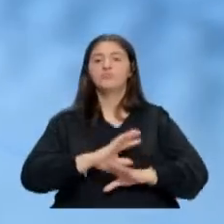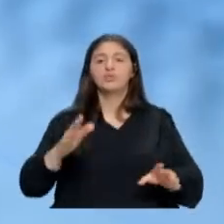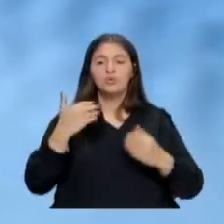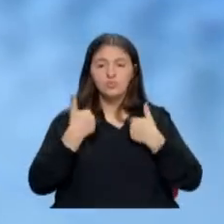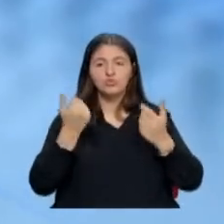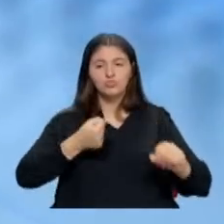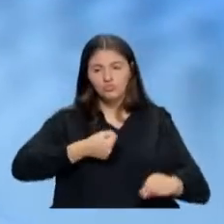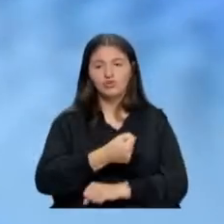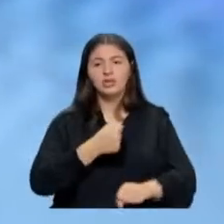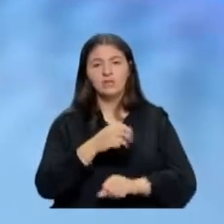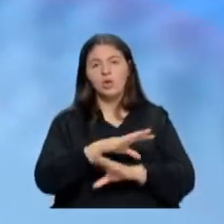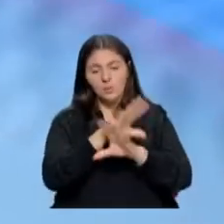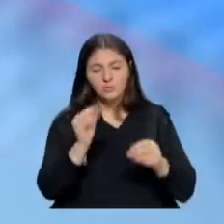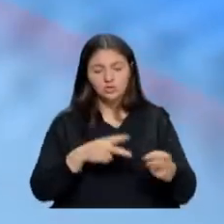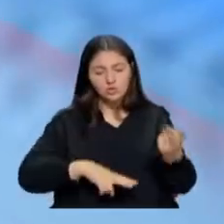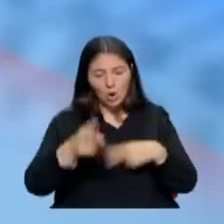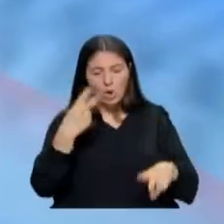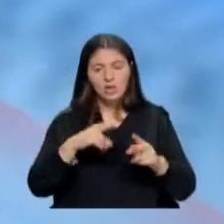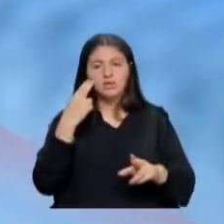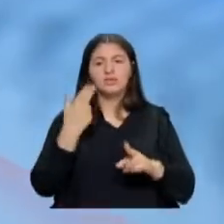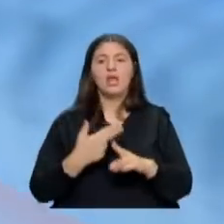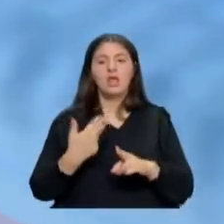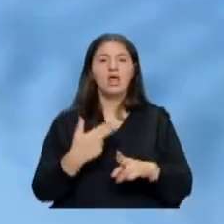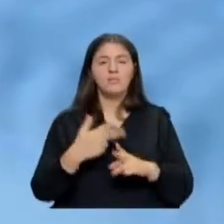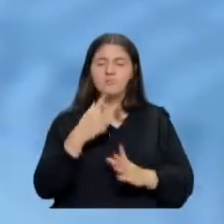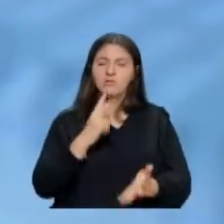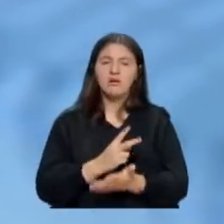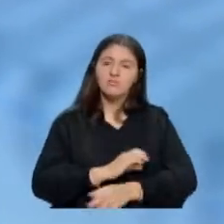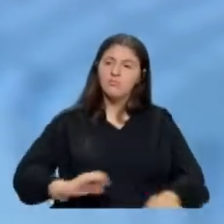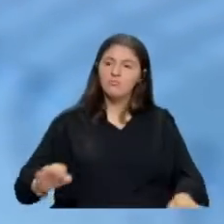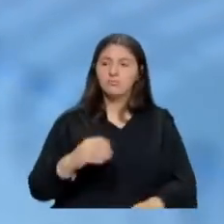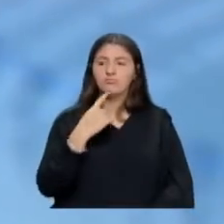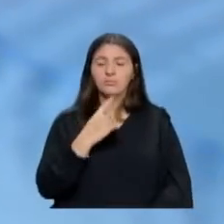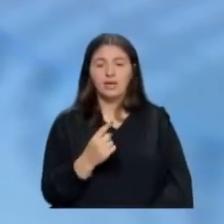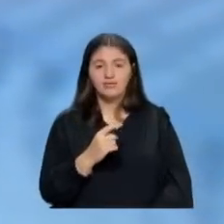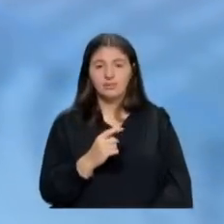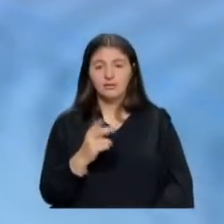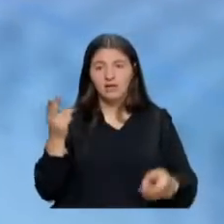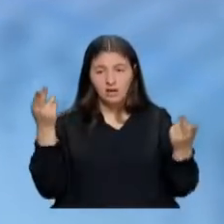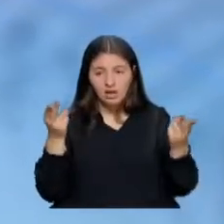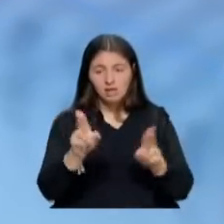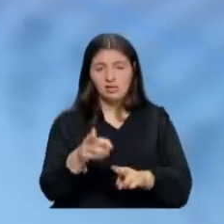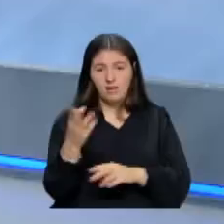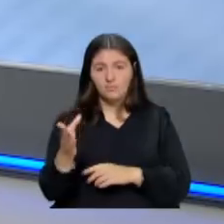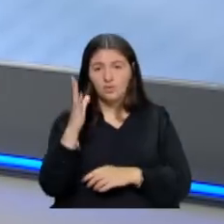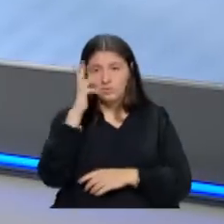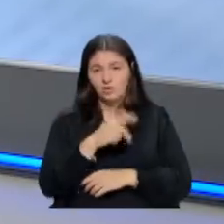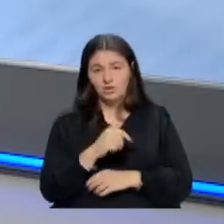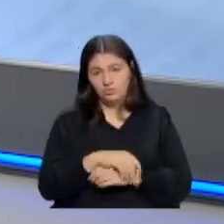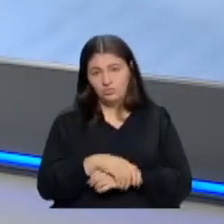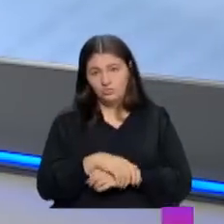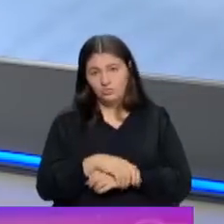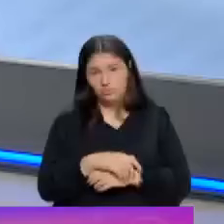hukuk mücadelemizde bütün yolları Denemekte kararlıyız dendi katliamda utanç